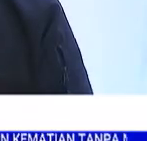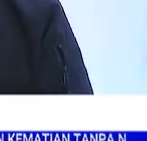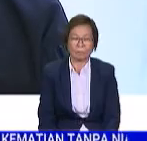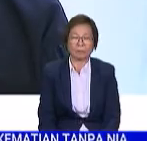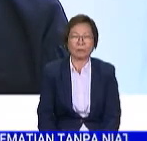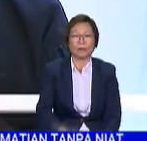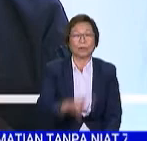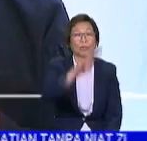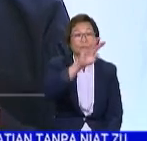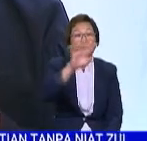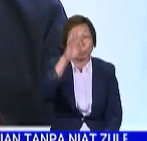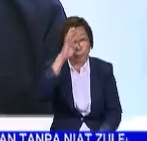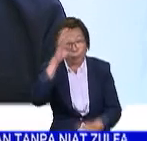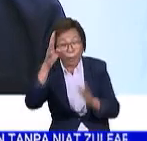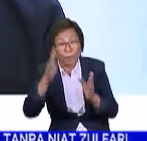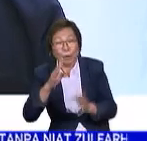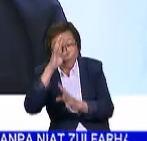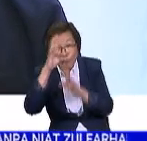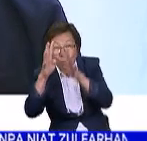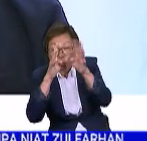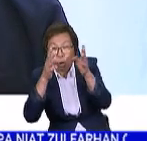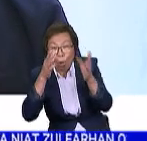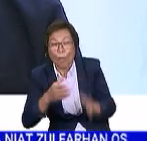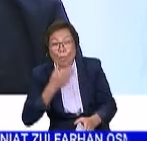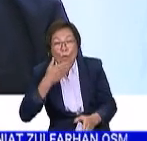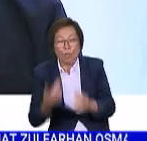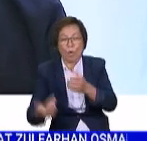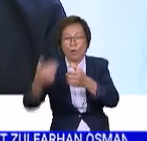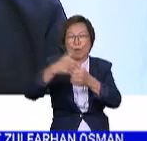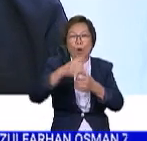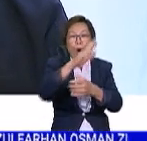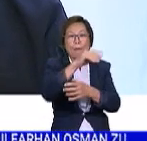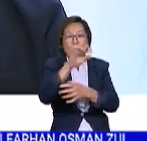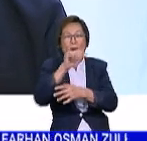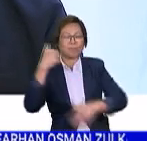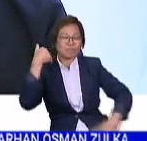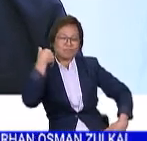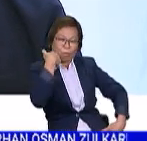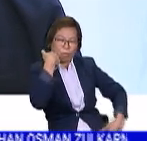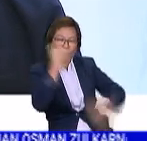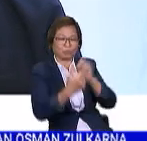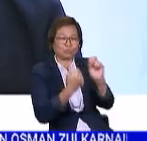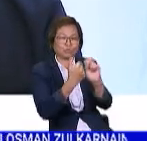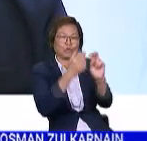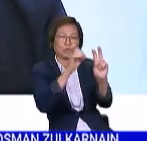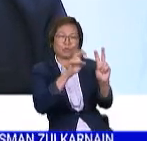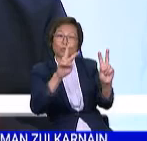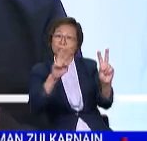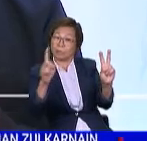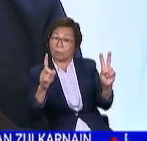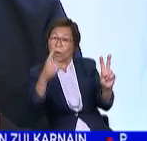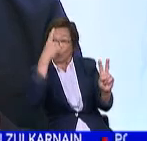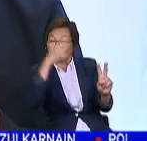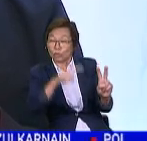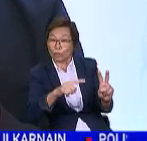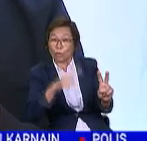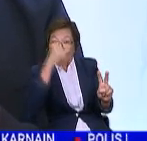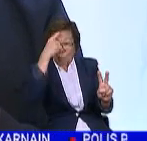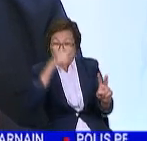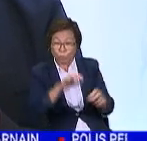Ramai 20 pereka muda menyertai Mara in Fashion Ready to Wear 2021 dengan bagi